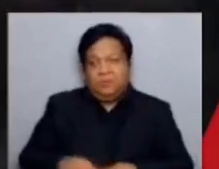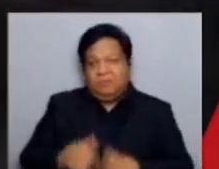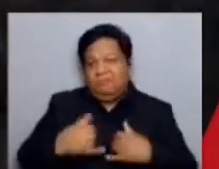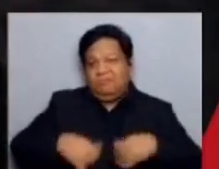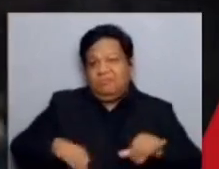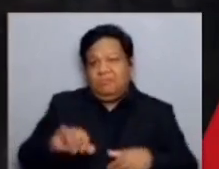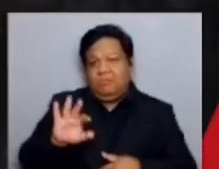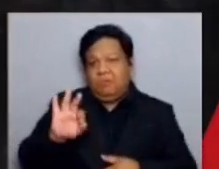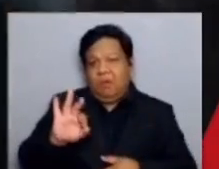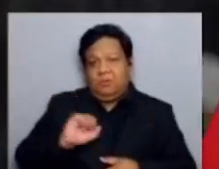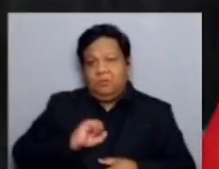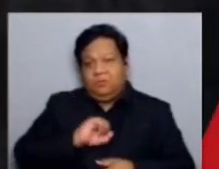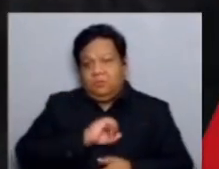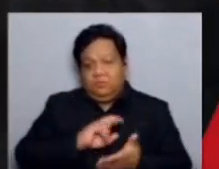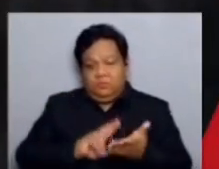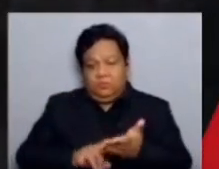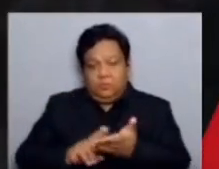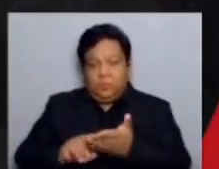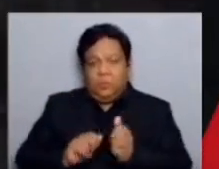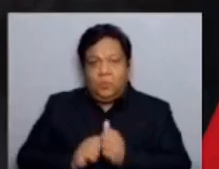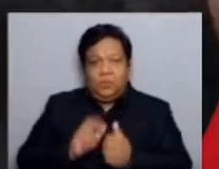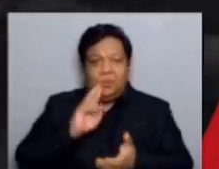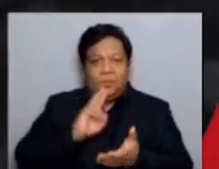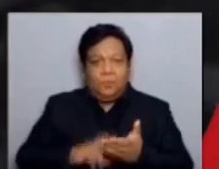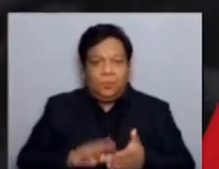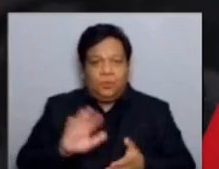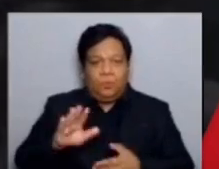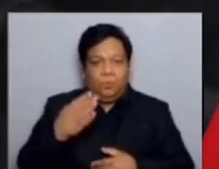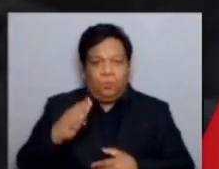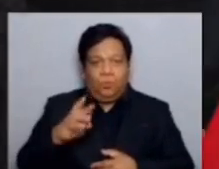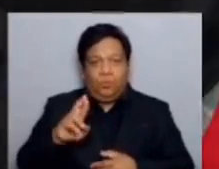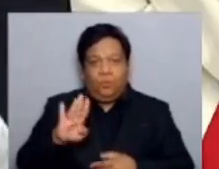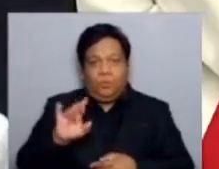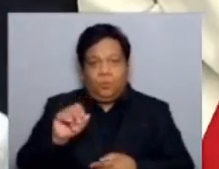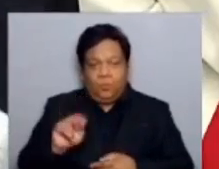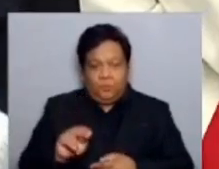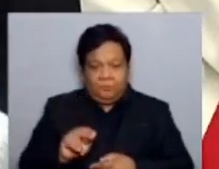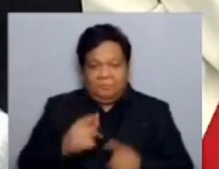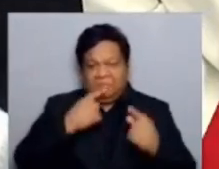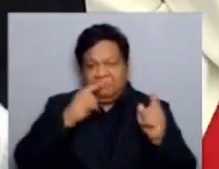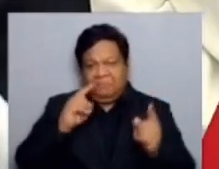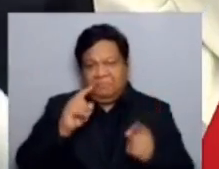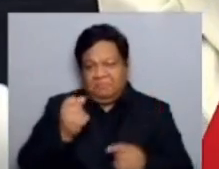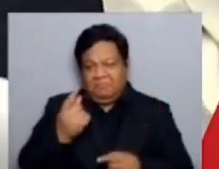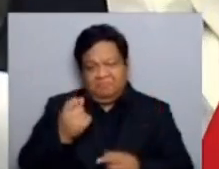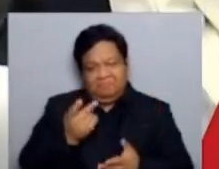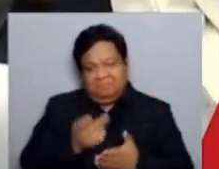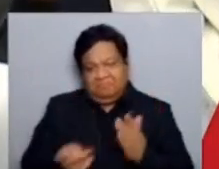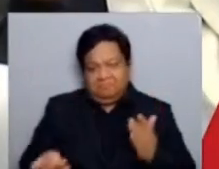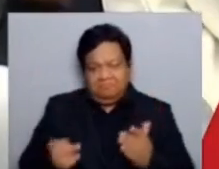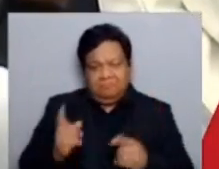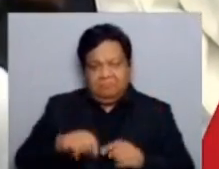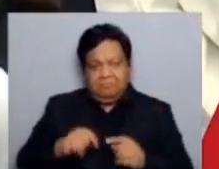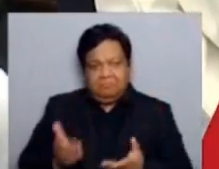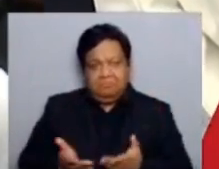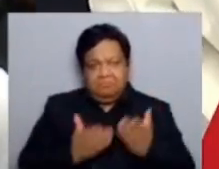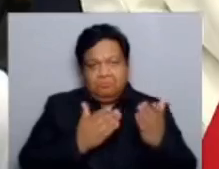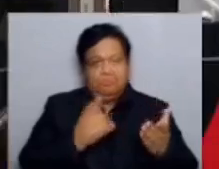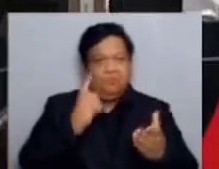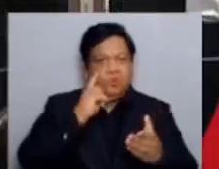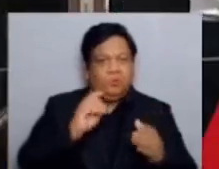partial report ng komite. Hindi ito umabot sa 11 pirma para maisumite sa plenaryo ang draft committee report. Dahil